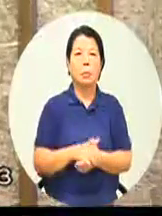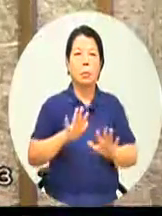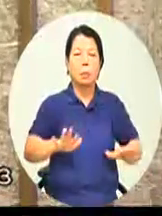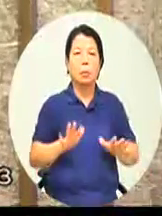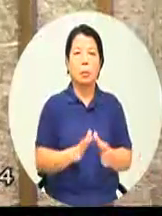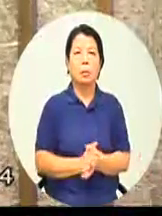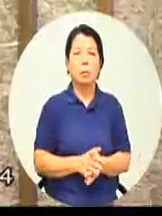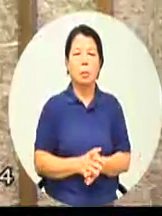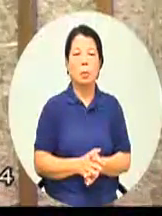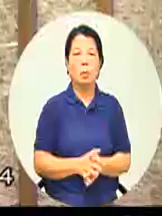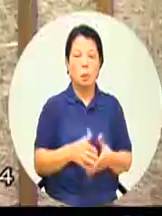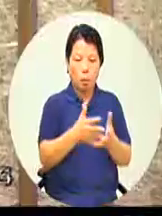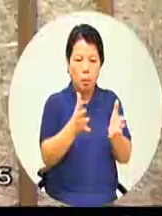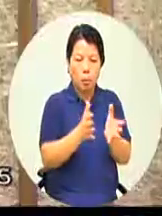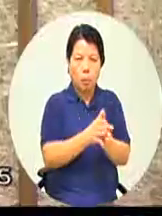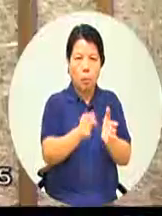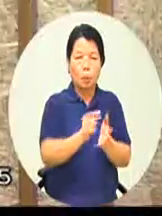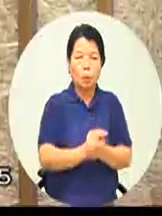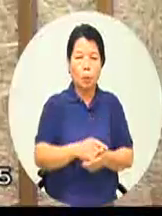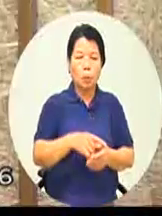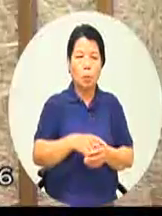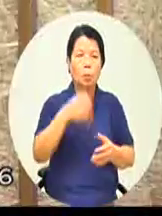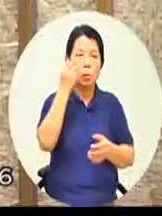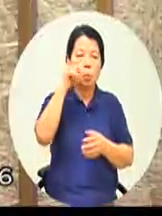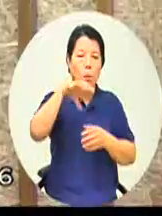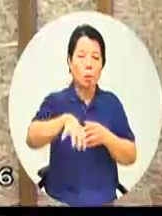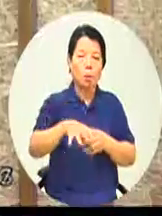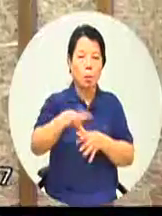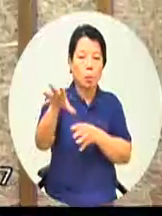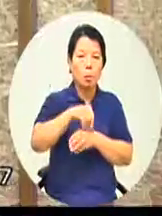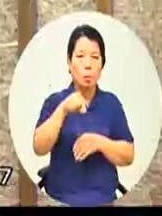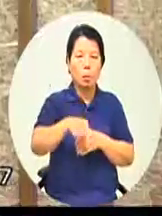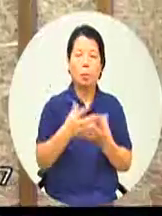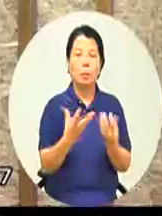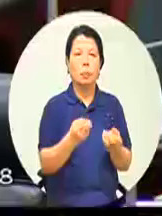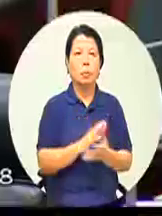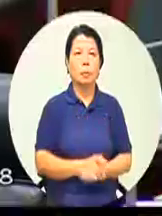目前这边部分哈，我这边跟观光局所索取到的资料并没有这一部分。